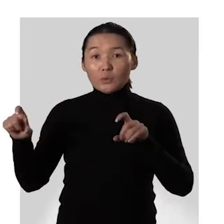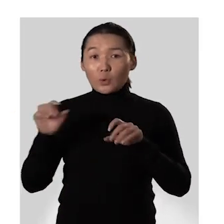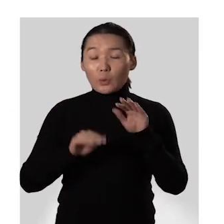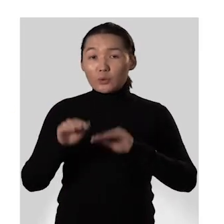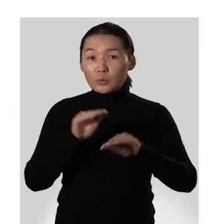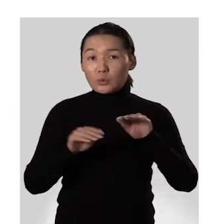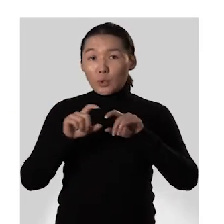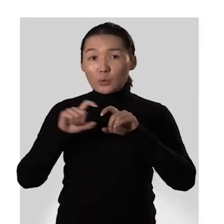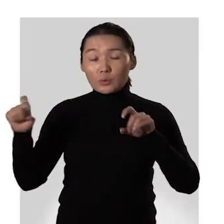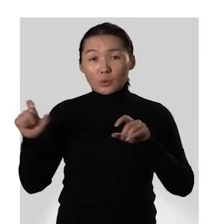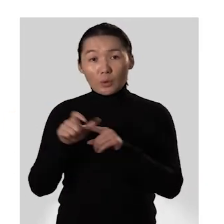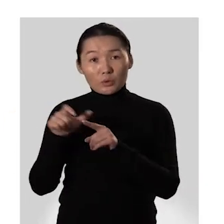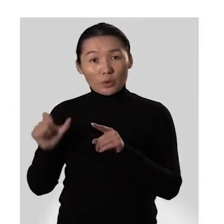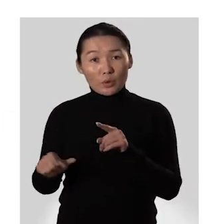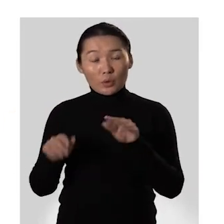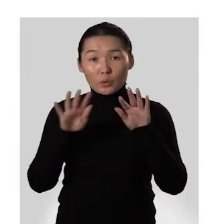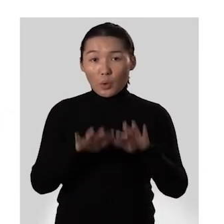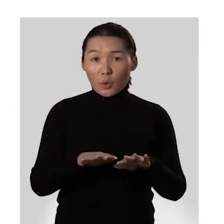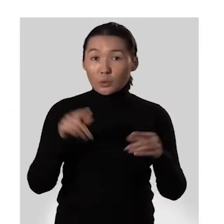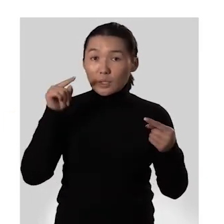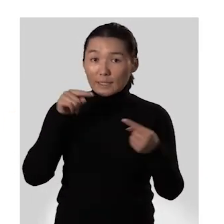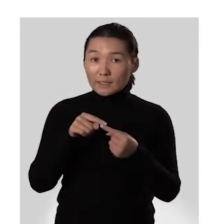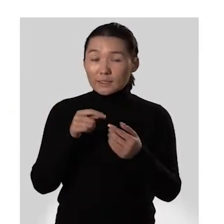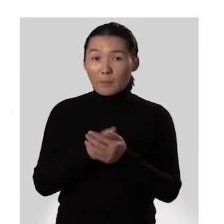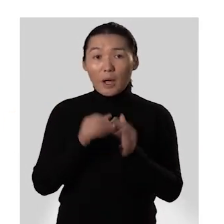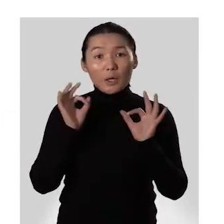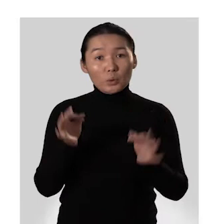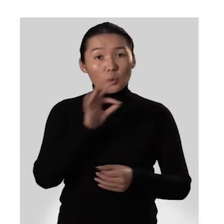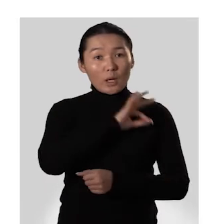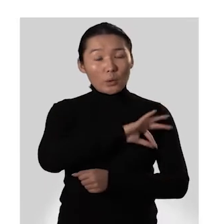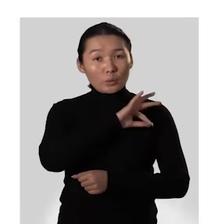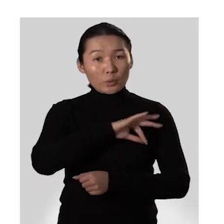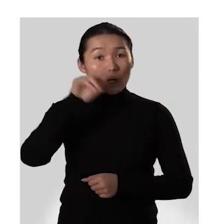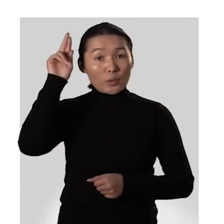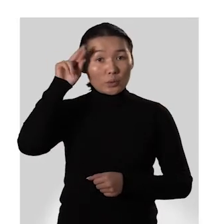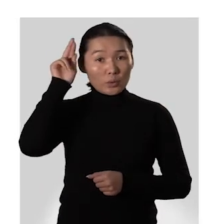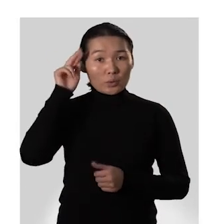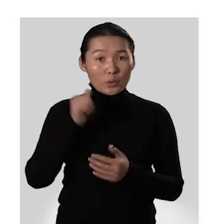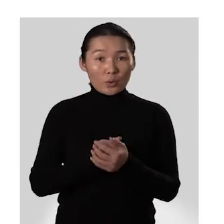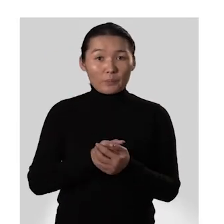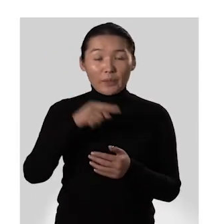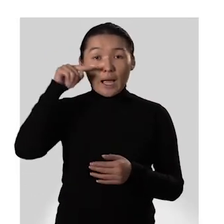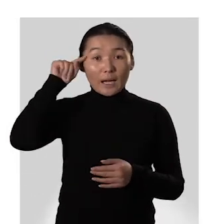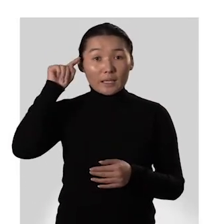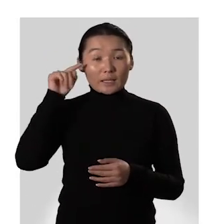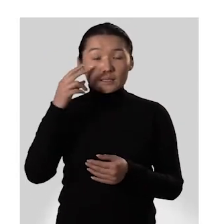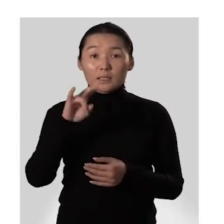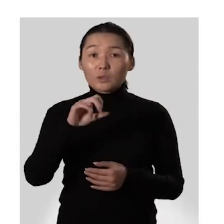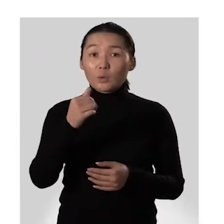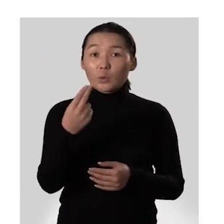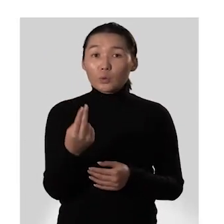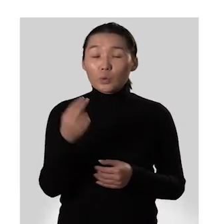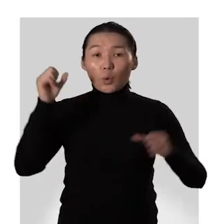сүйлөм мүчөлөрүнүн ордун аныктап, туура колдонууга үйрөнөсүңөр. Кыргыздын улуттук спорт